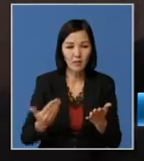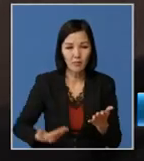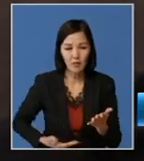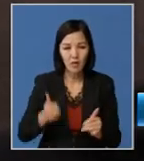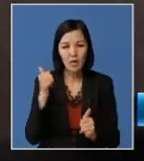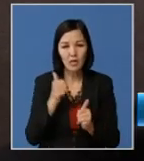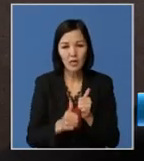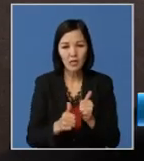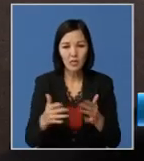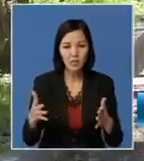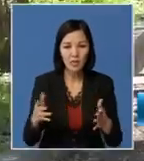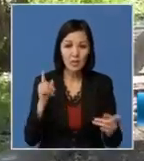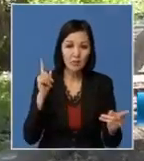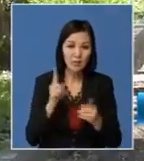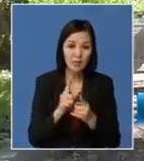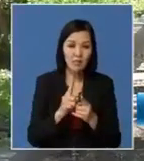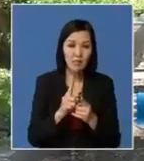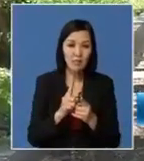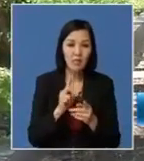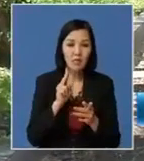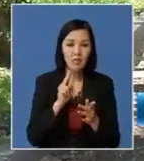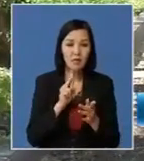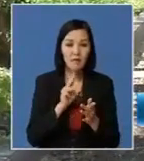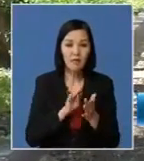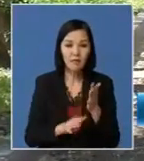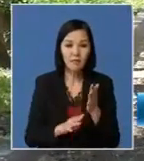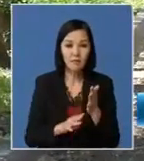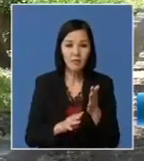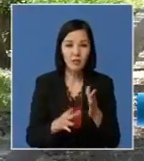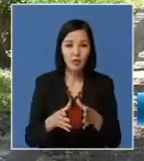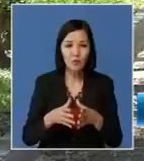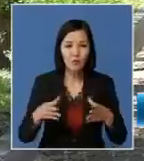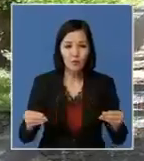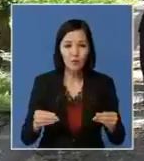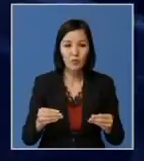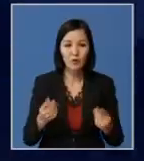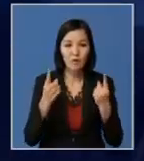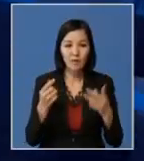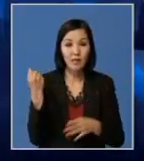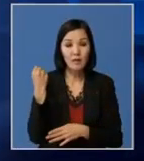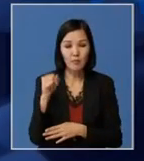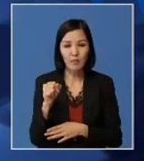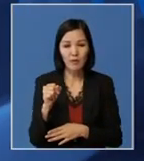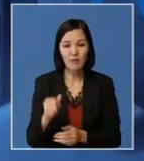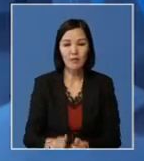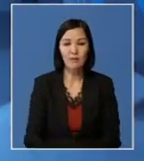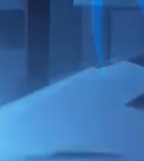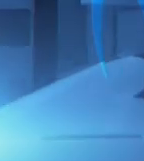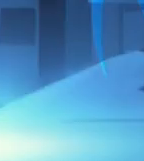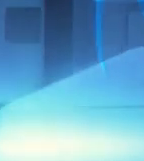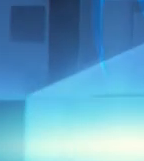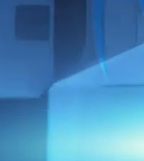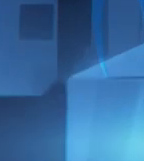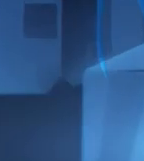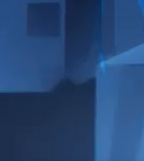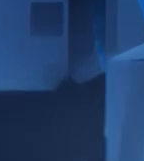каждому из них мы желаем встретить с нами и юбилейную 80-ю весну Великой Победы. Асим Кащегулова, Мадиб Айбусынов,